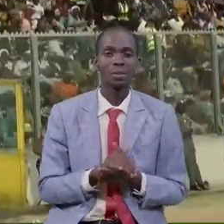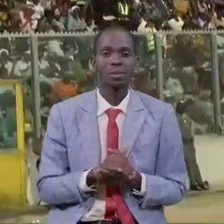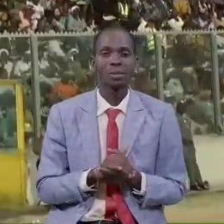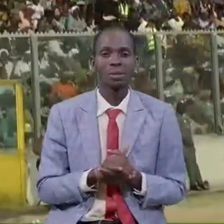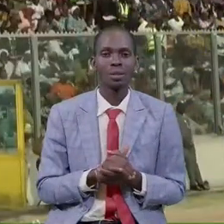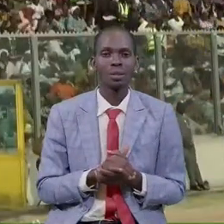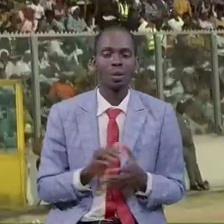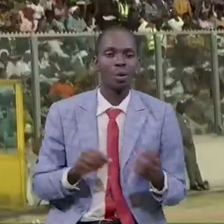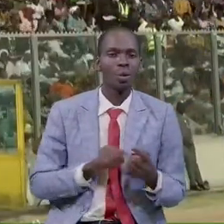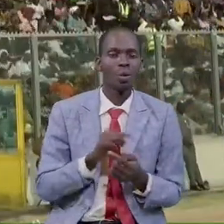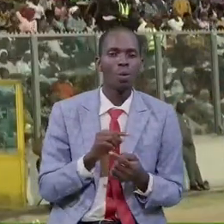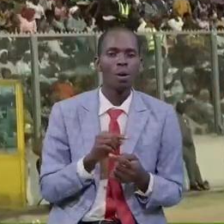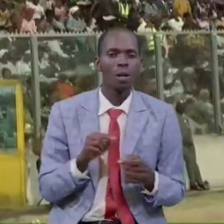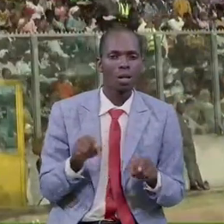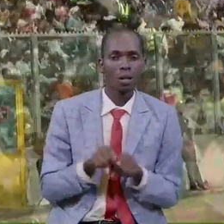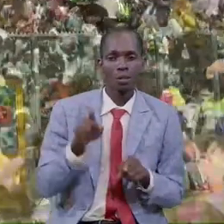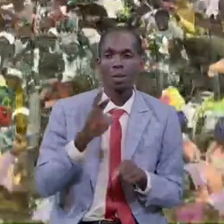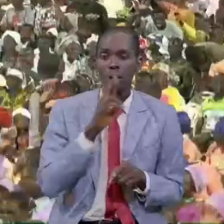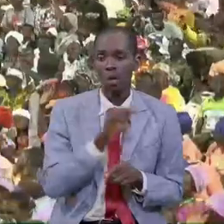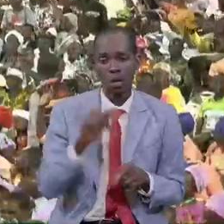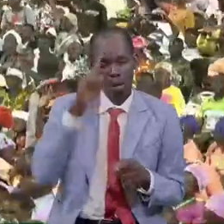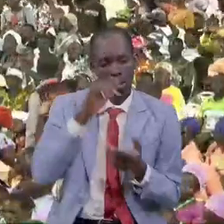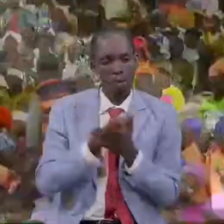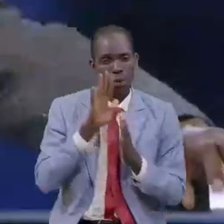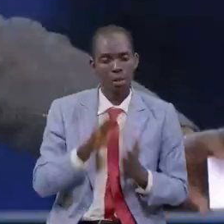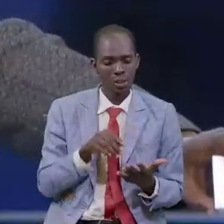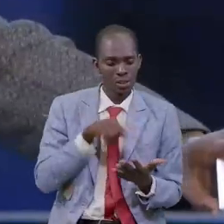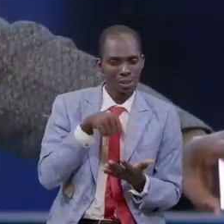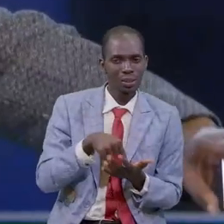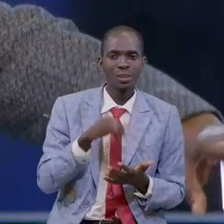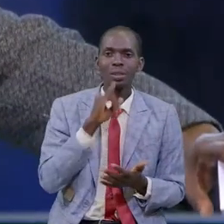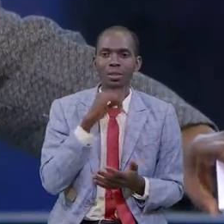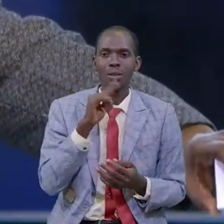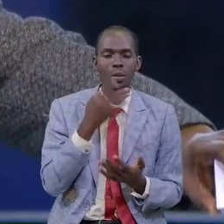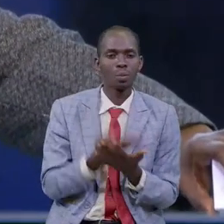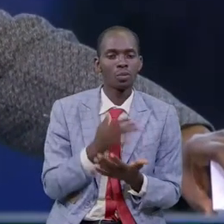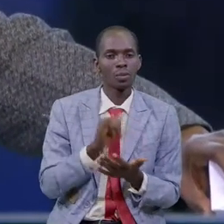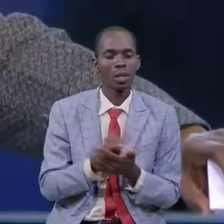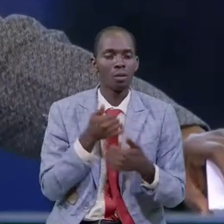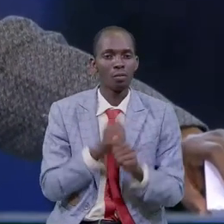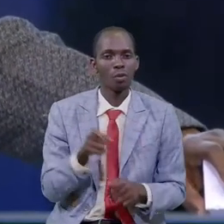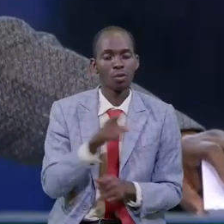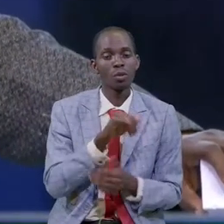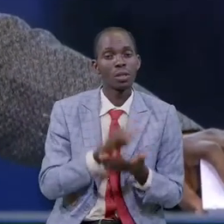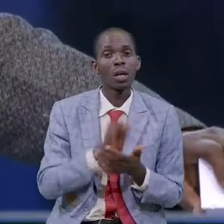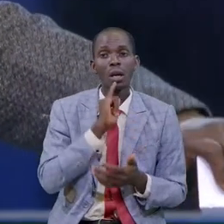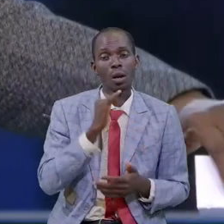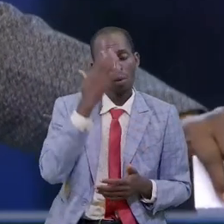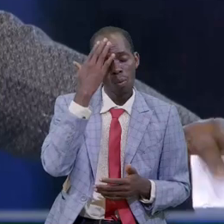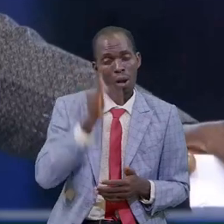a believer, this is lorsque a sign that croyant, will follow you. That's why I told le miracle you qui that va vous accompagner, you should lay your hand